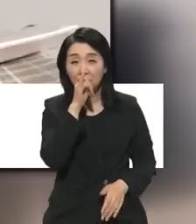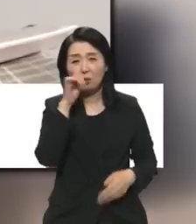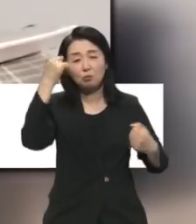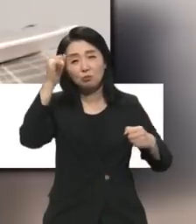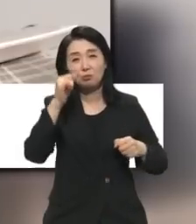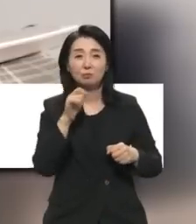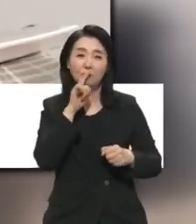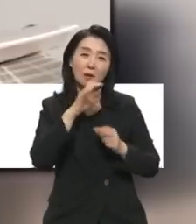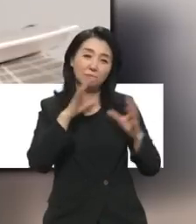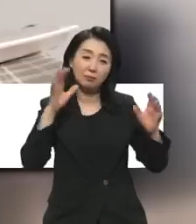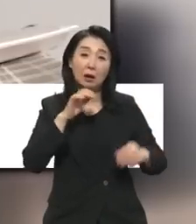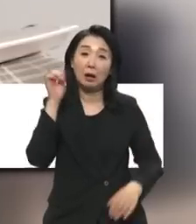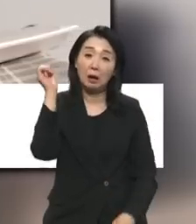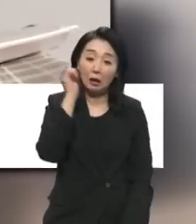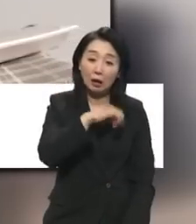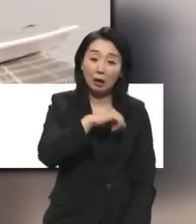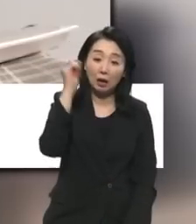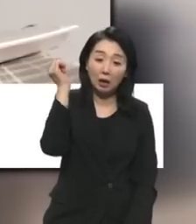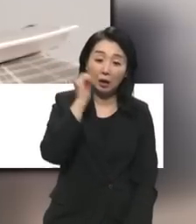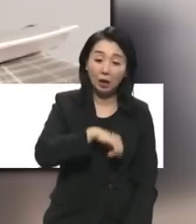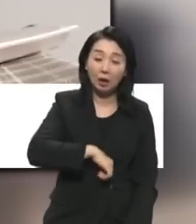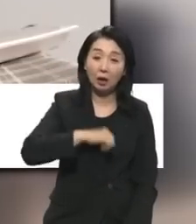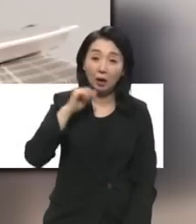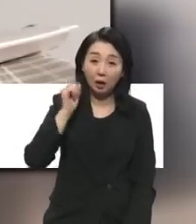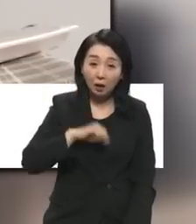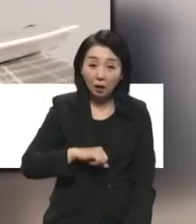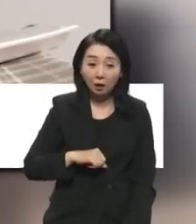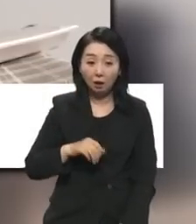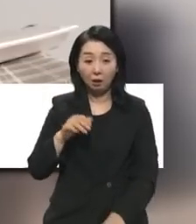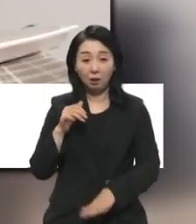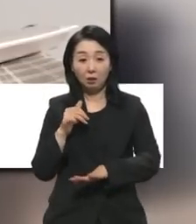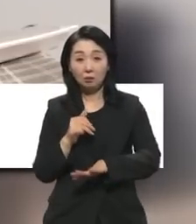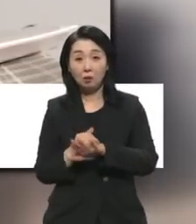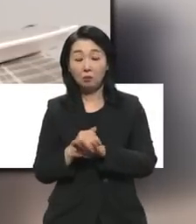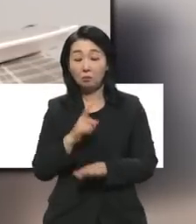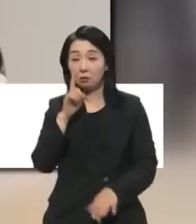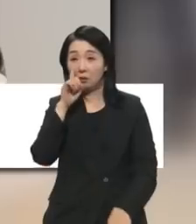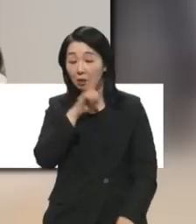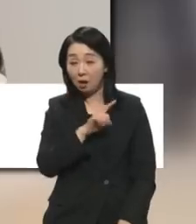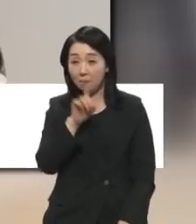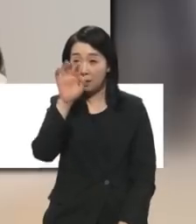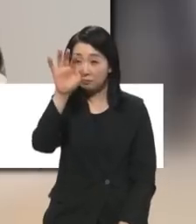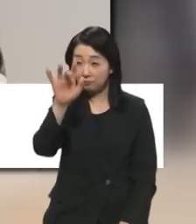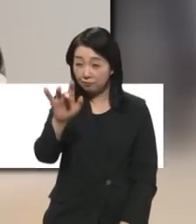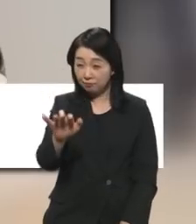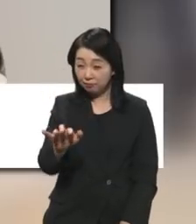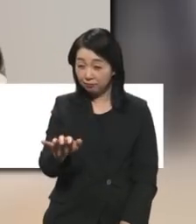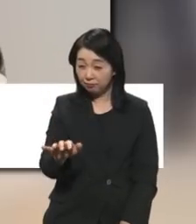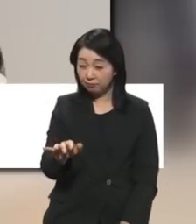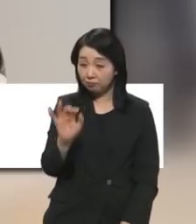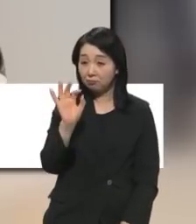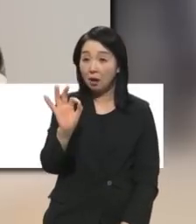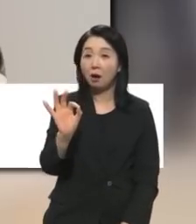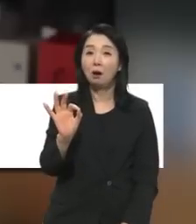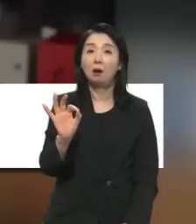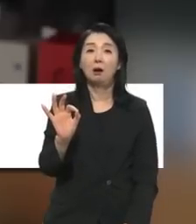아 아 그렇구나 하면서 했는데 이게 이제 이제 악플 수위가 진짜 좀